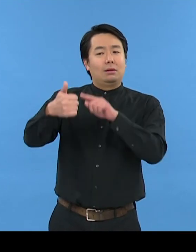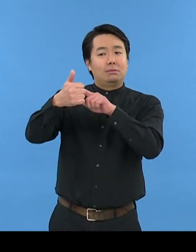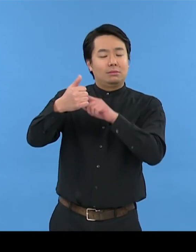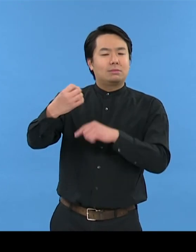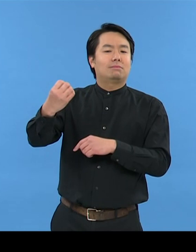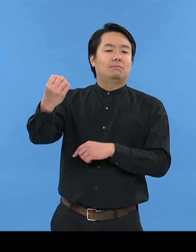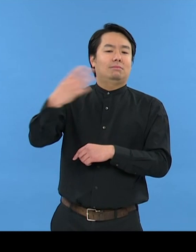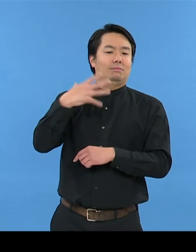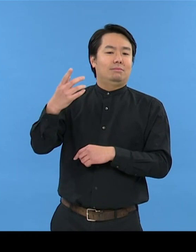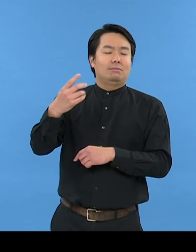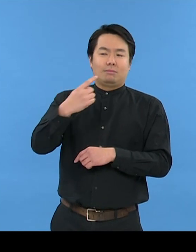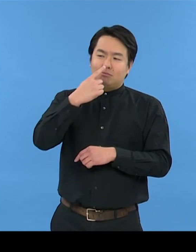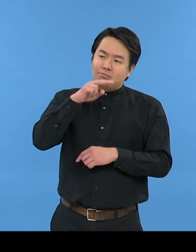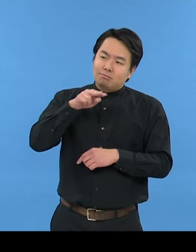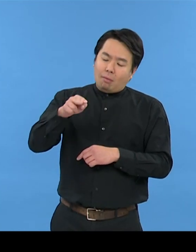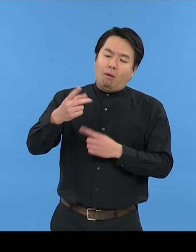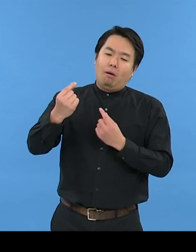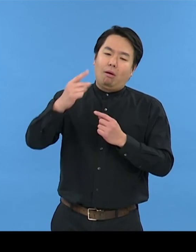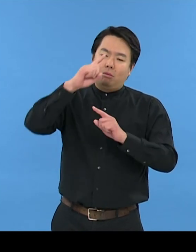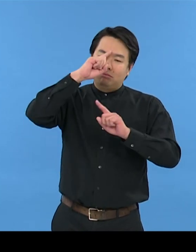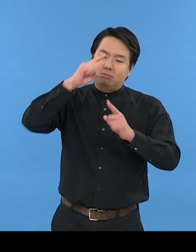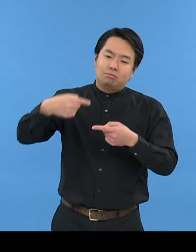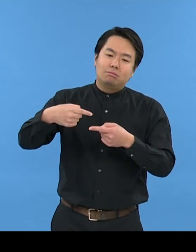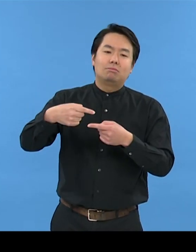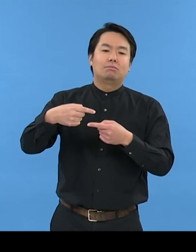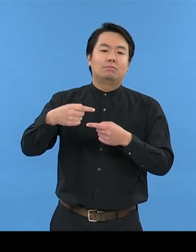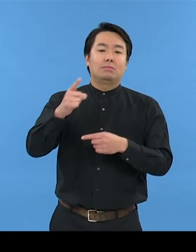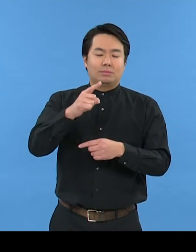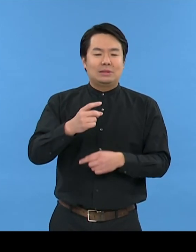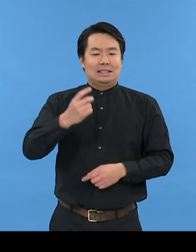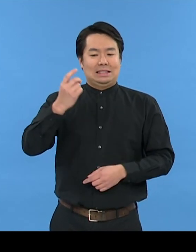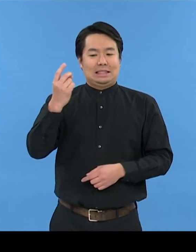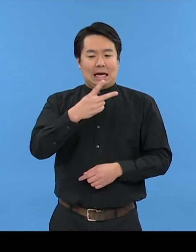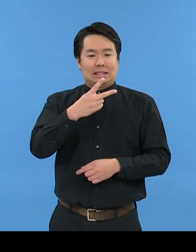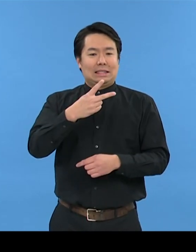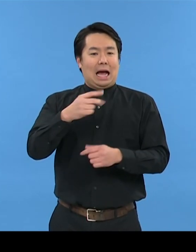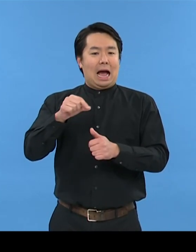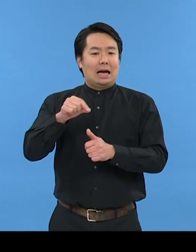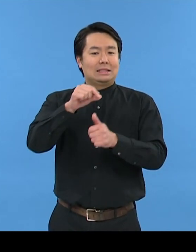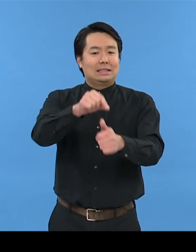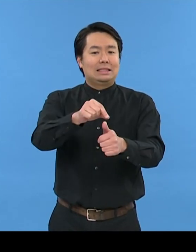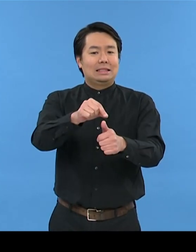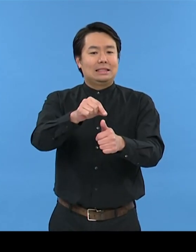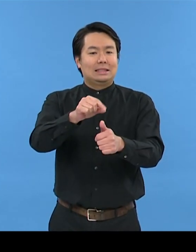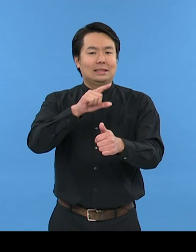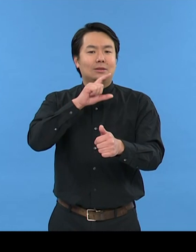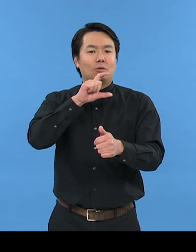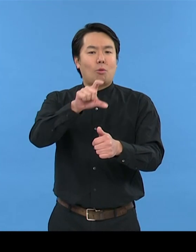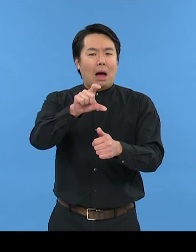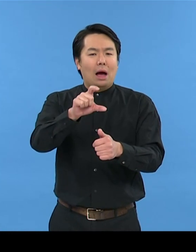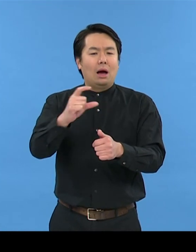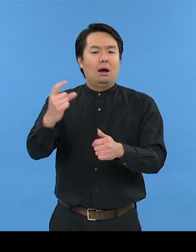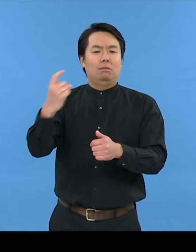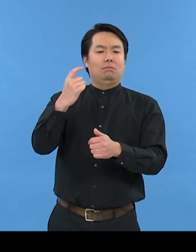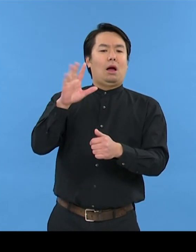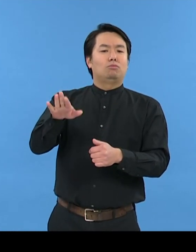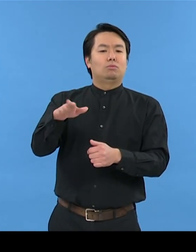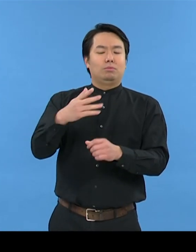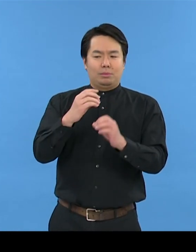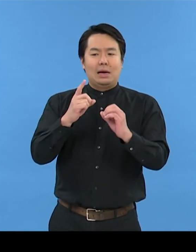ある人がこう言いましたし私はちょっとそう思って視点ですよ再配置という言葉を使う方がいました